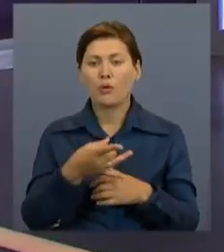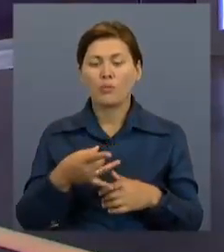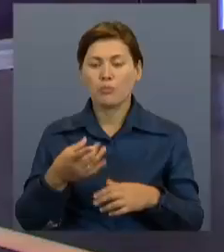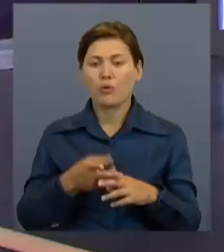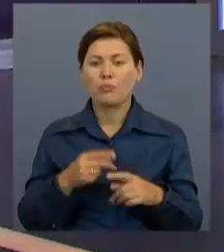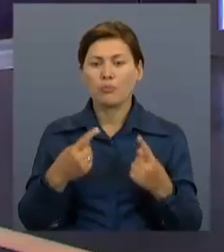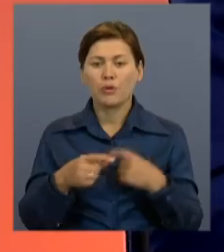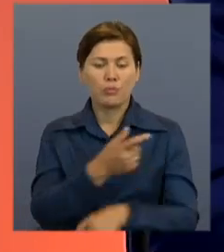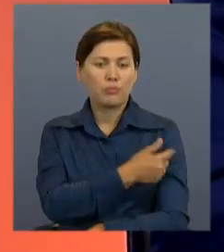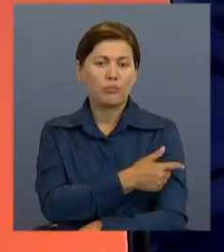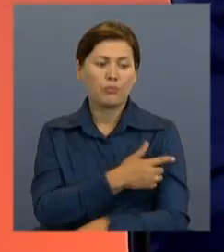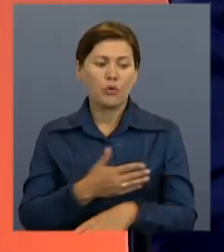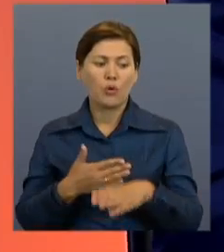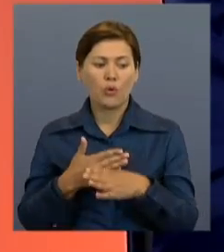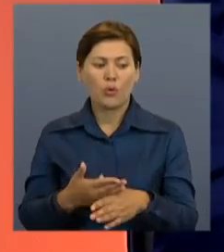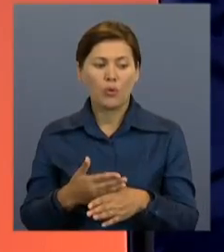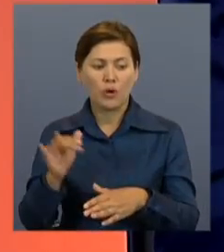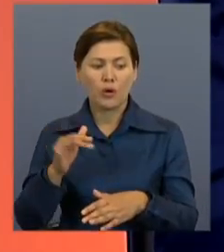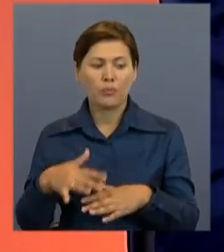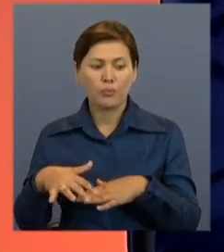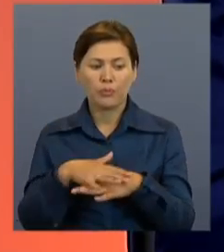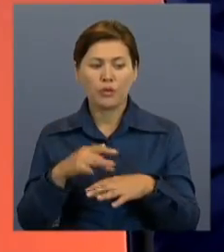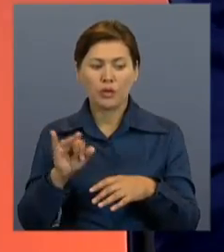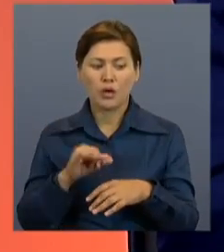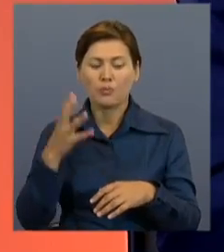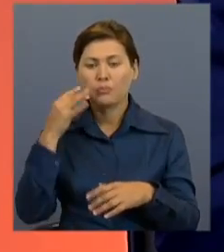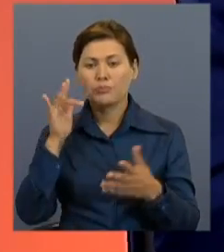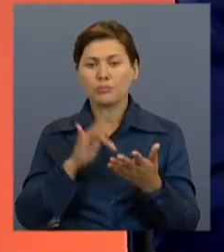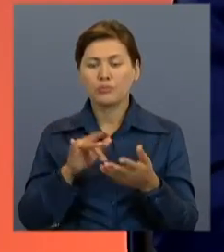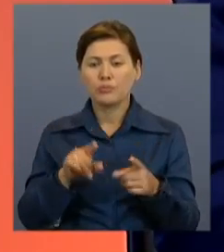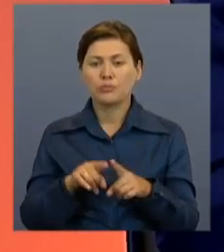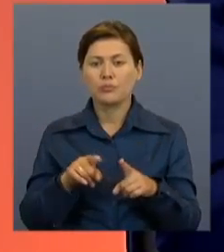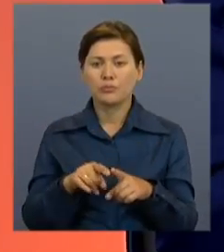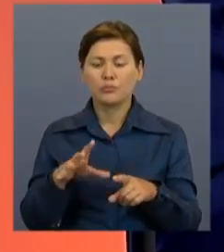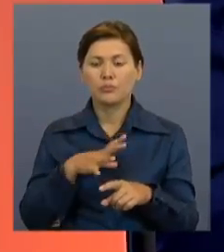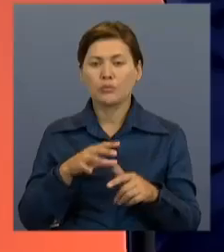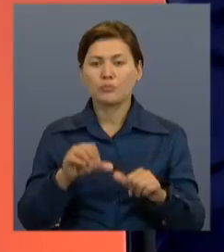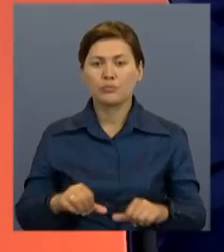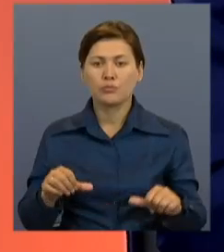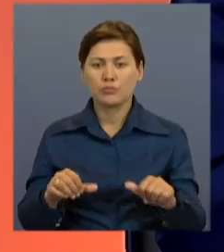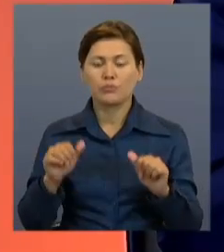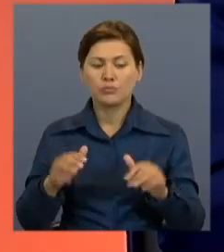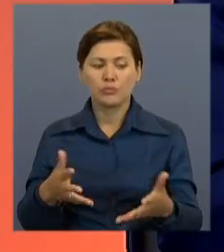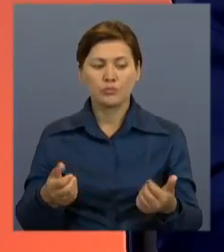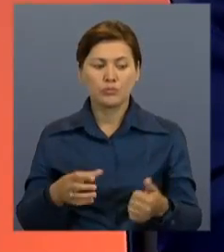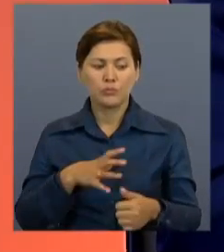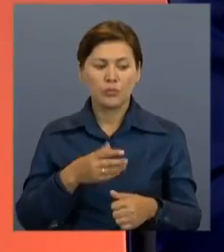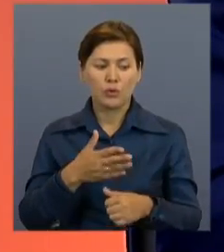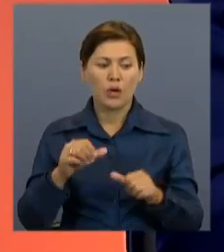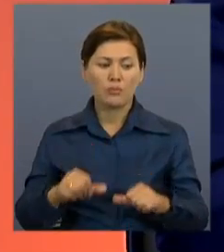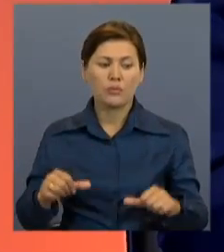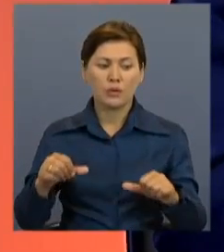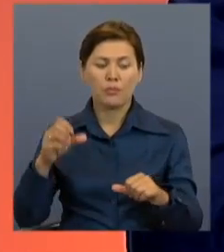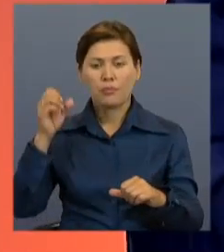басқа медициналық көмектің түрлері осы өңірдегі, оның ішінде Алматы қаласындағы комиссияның шешімімен қабылданады. Бұл комиссияның